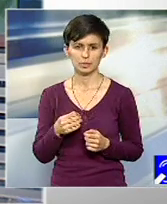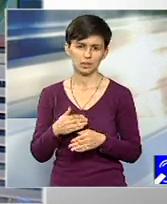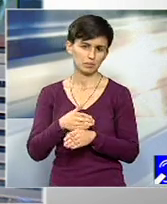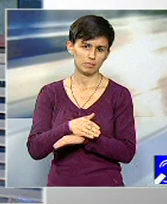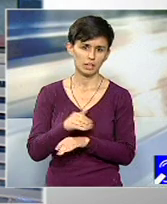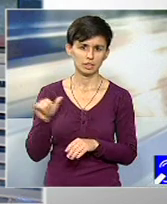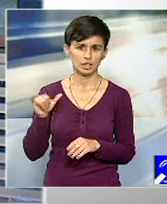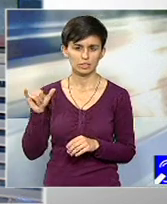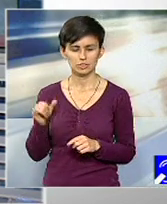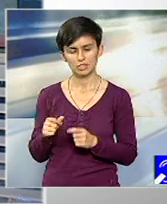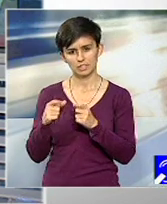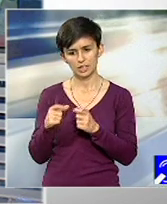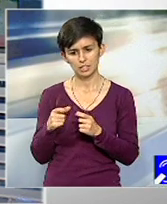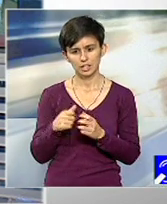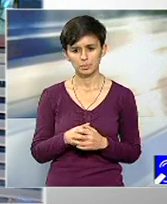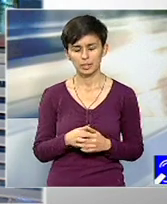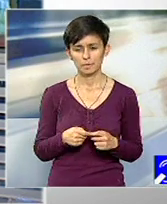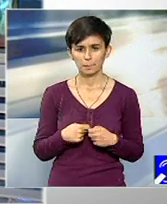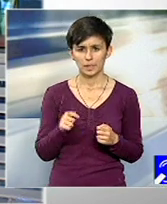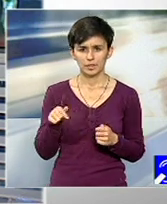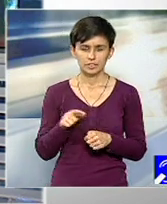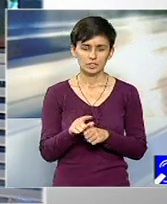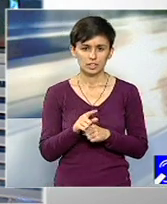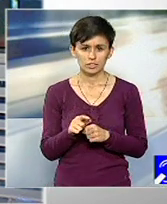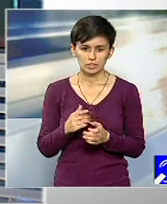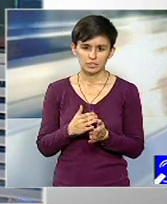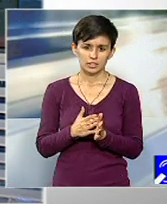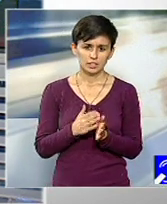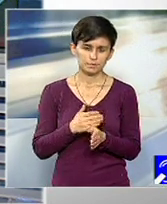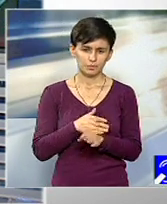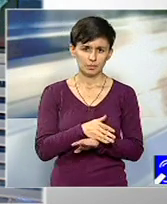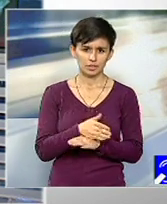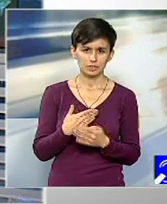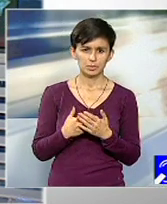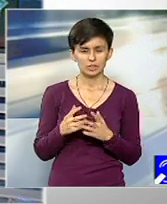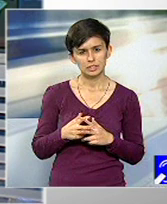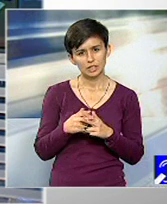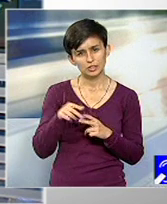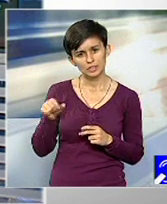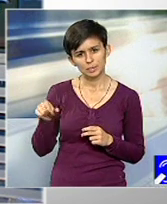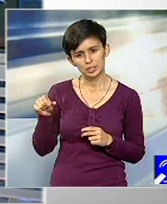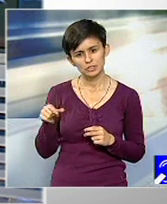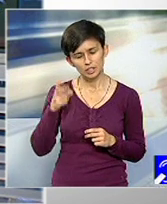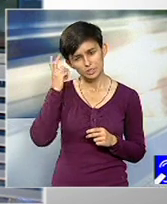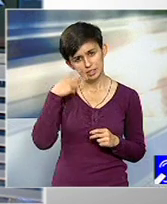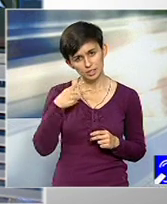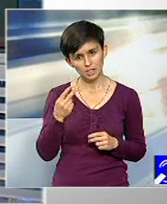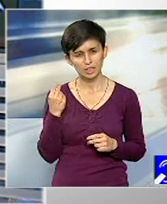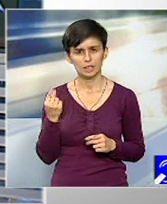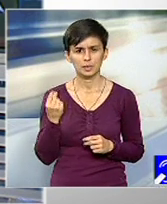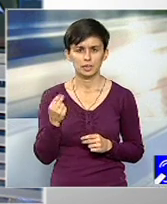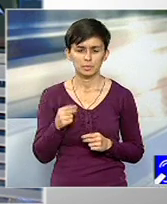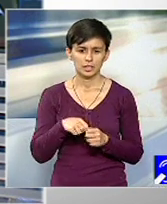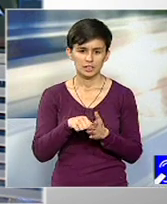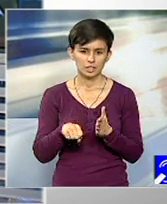studio. Și toate elementele acestea sunt incluse astfel încât să-l ajute pe nevăzător să înțeleagă și mai bine filmul. De fapt, Fundația